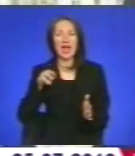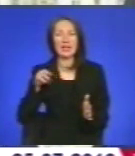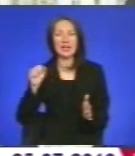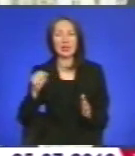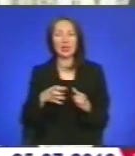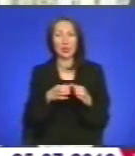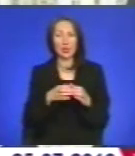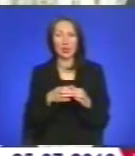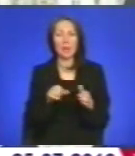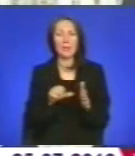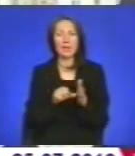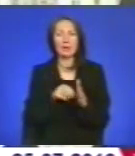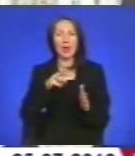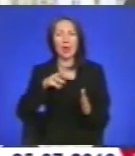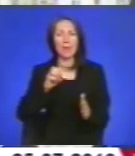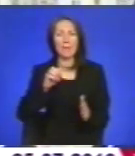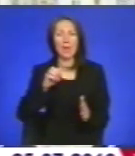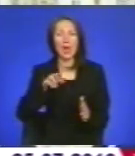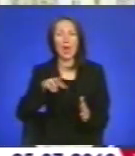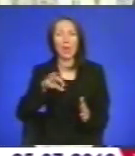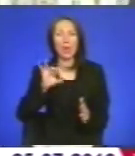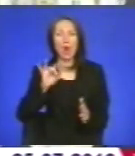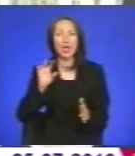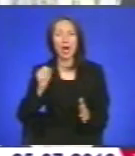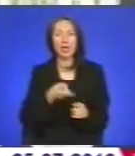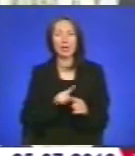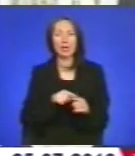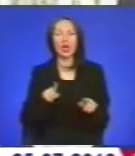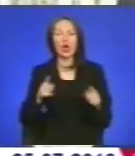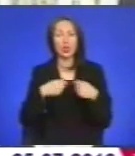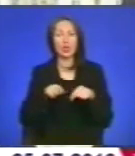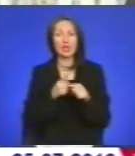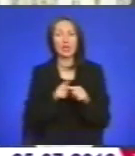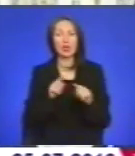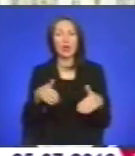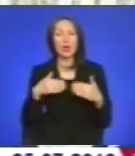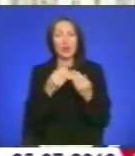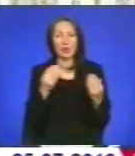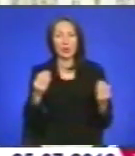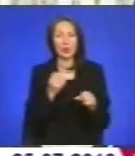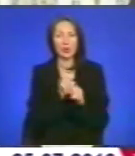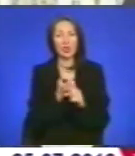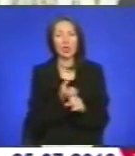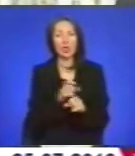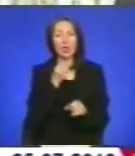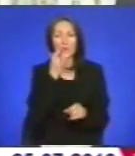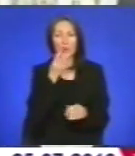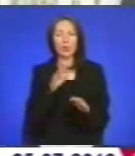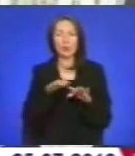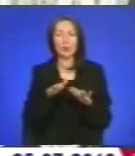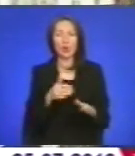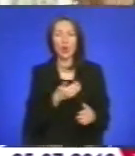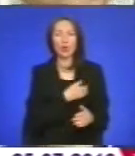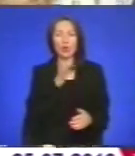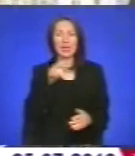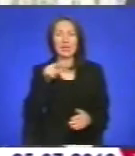які подали ідею проведення цієї виставки і зробили дуже добру справу. А хочу сказати, що